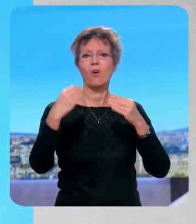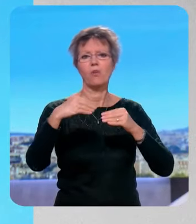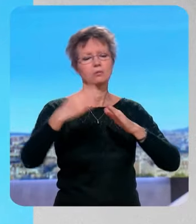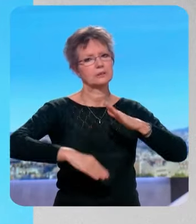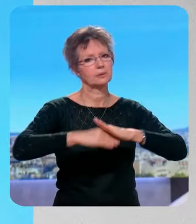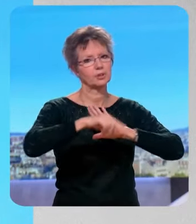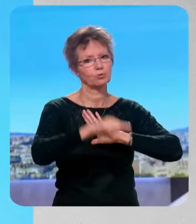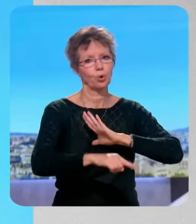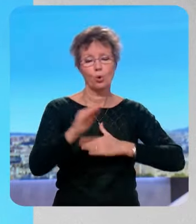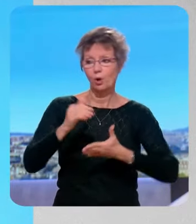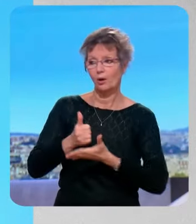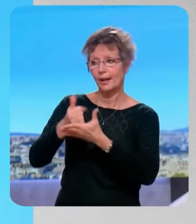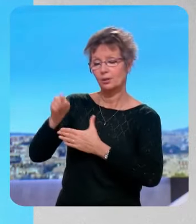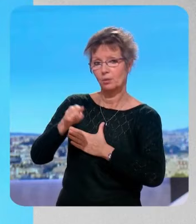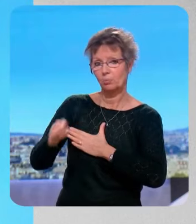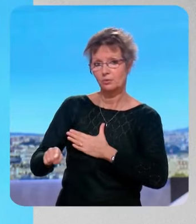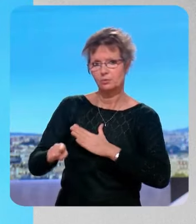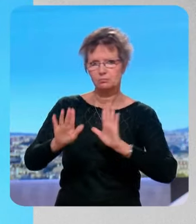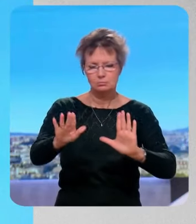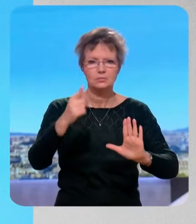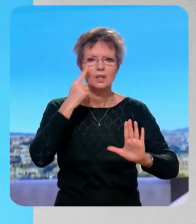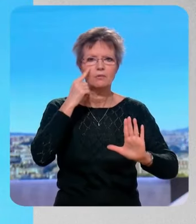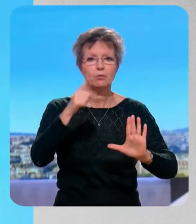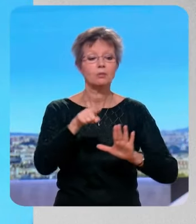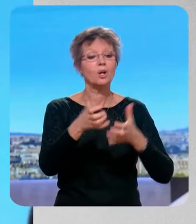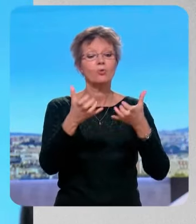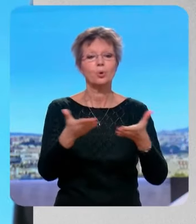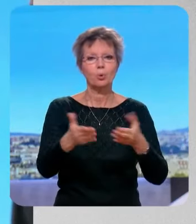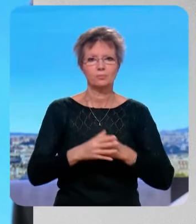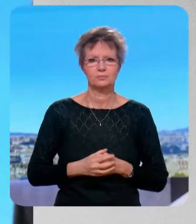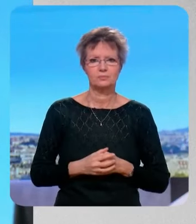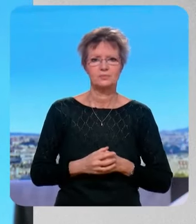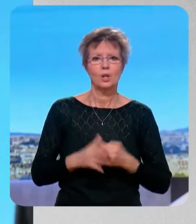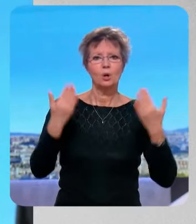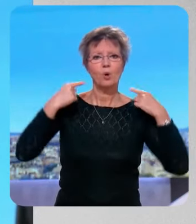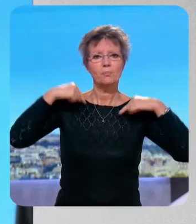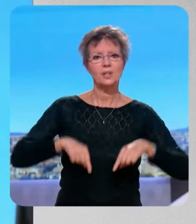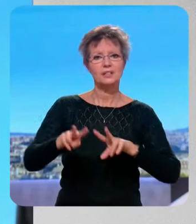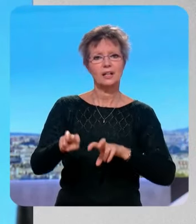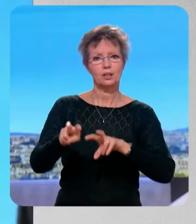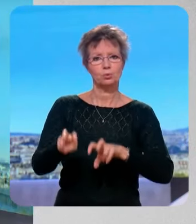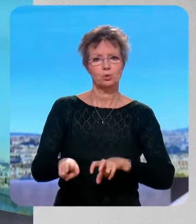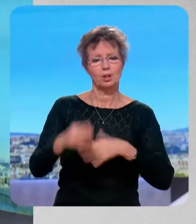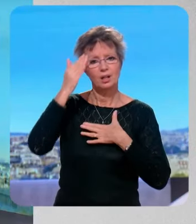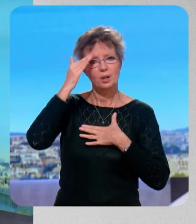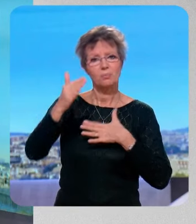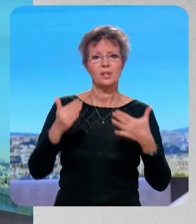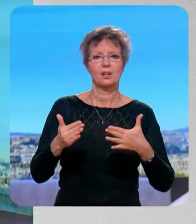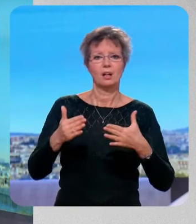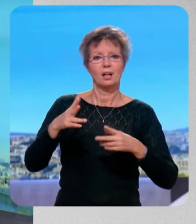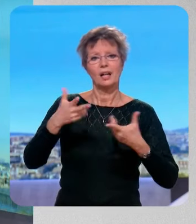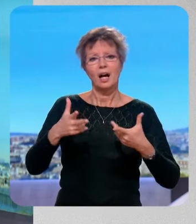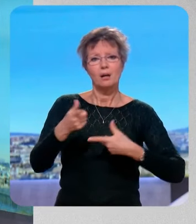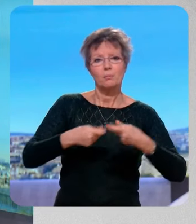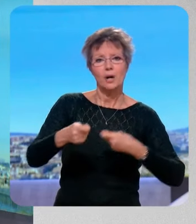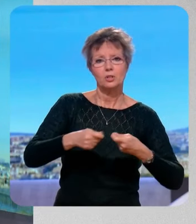une suppression de ces aides ? – On verra, en tout cas… Qu'est-ce que vous souhaitez vous en tant que ministre de la Création ? Moi je souhaite en tant que ministre de la Création, que dès lors que ça vient désorganiser les marchés, on puisse